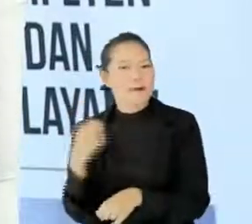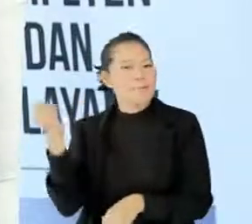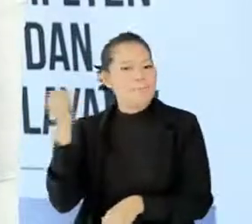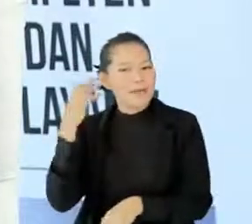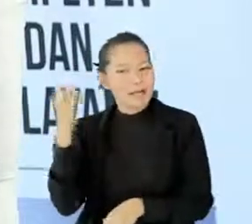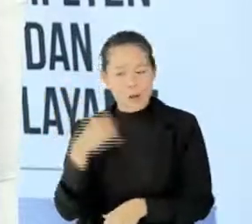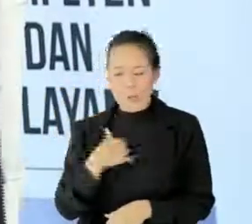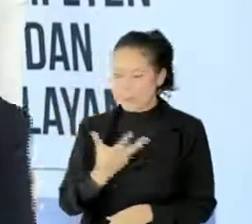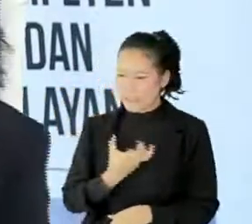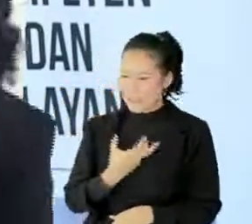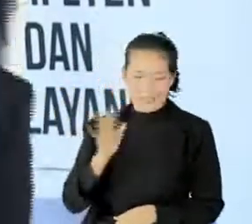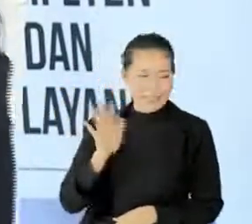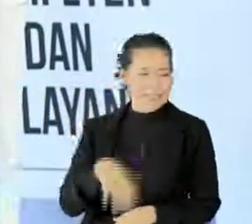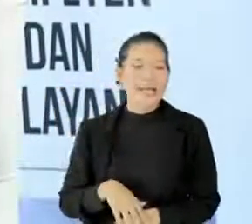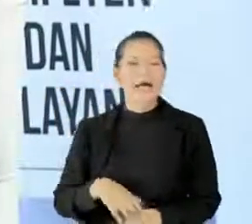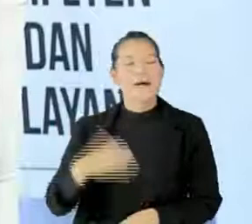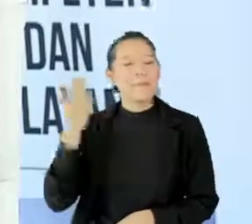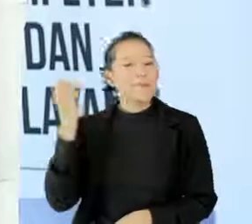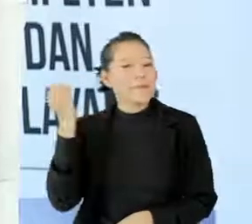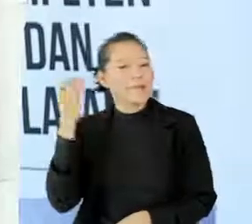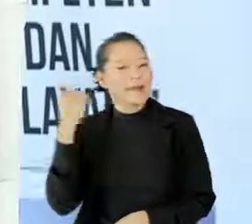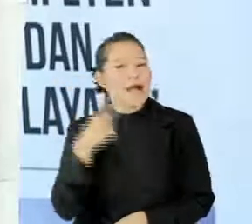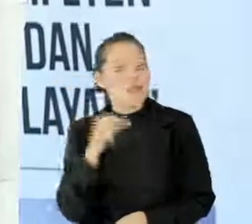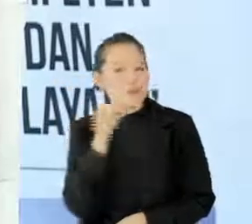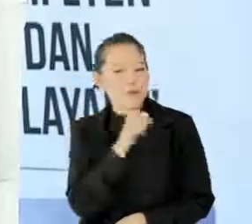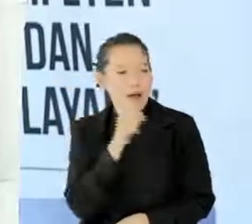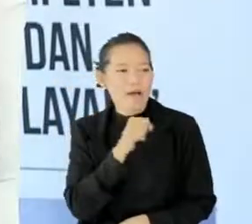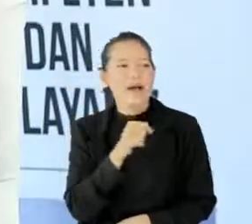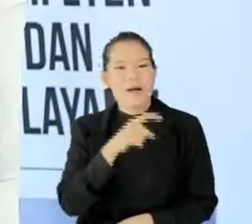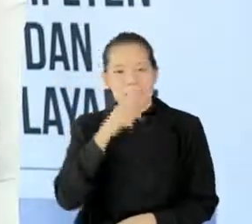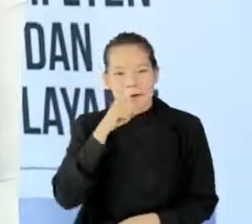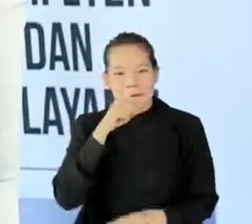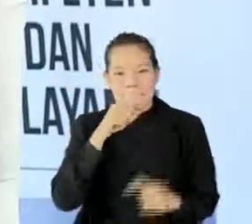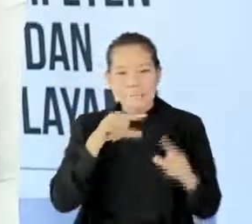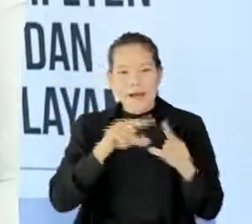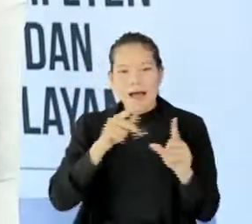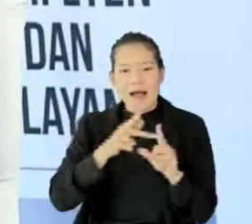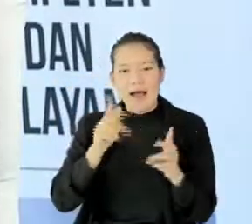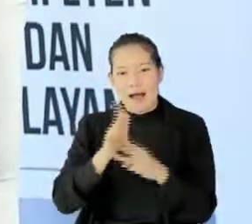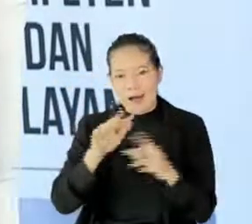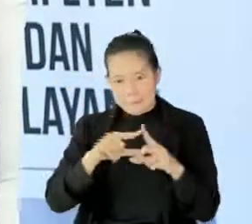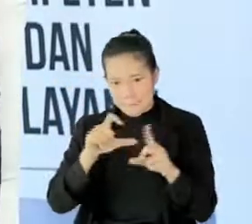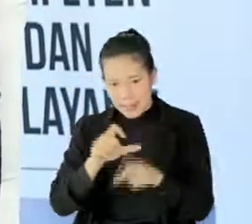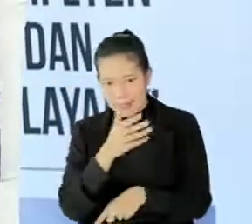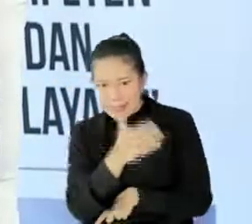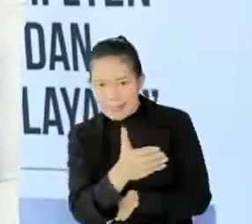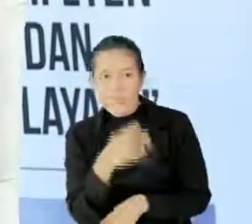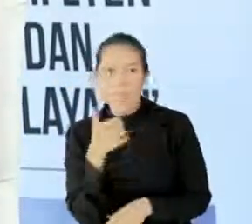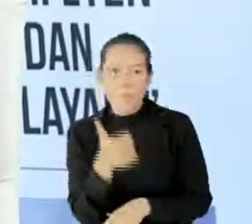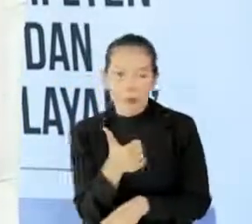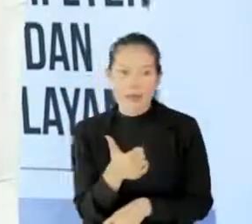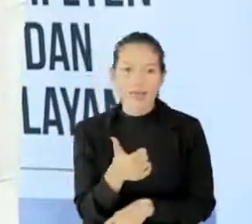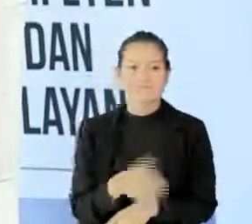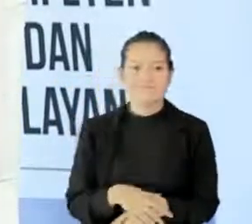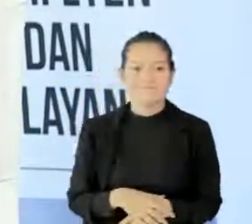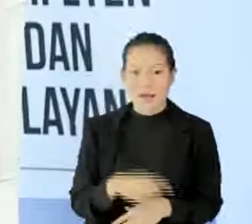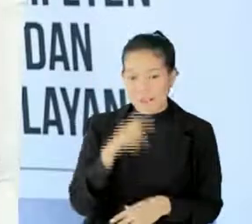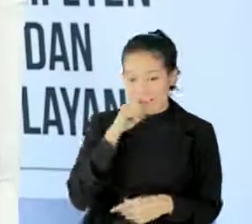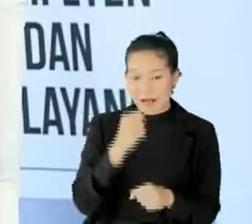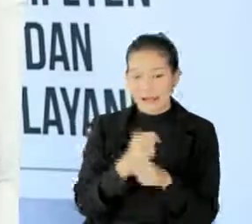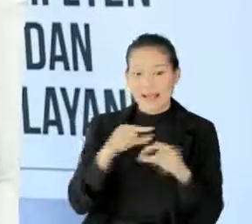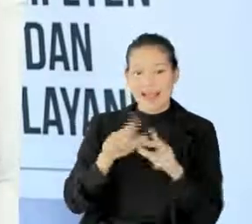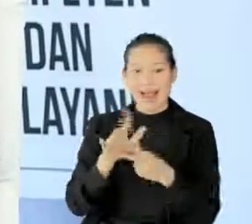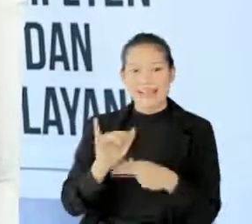mendengar, aduh saya deg-degan jadinya Mas, mendengar suaranya Mas Ahmad Albar. Mas Iye, boleh ya kita mohon Pak Ganip